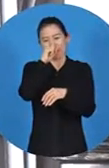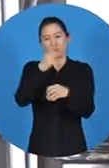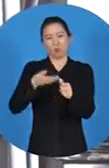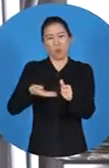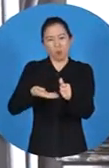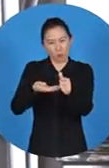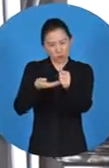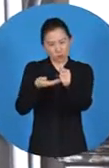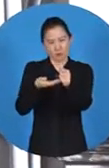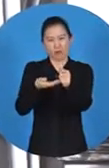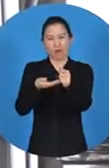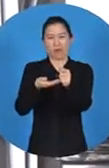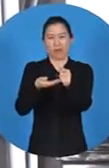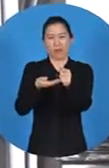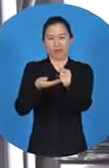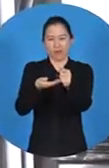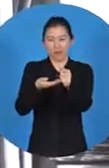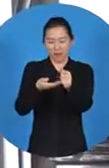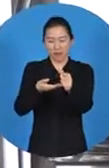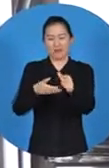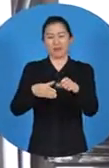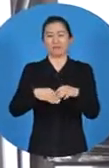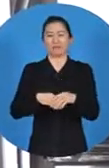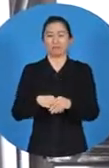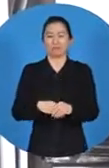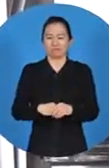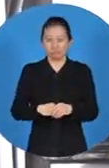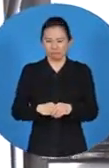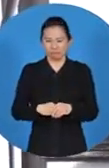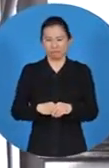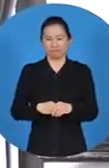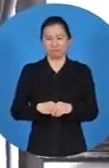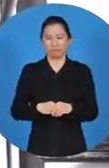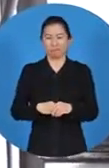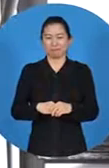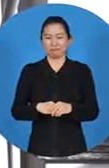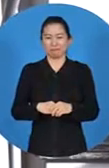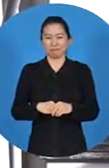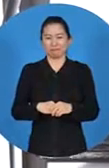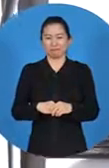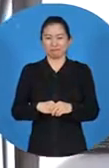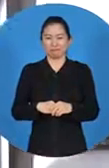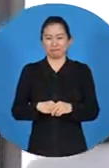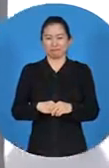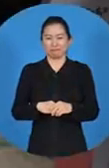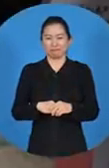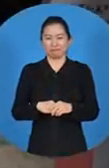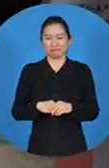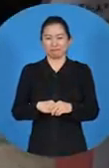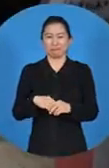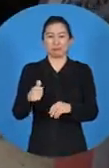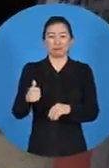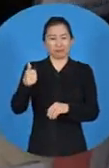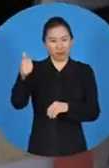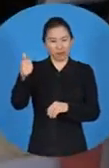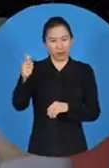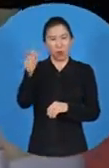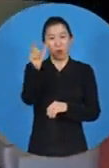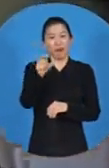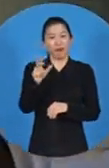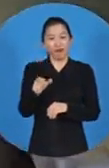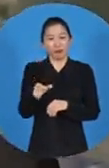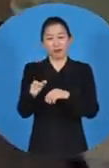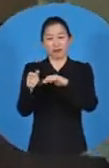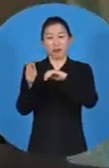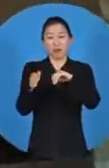の野菜なので、うん、あの皆さん食べてもらいたいなと思います。ハスネファームさん の、うん、あの野菜、はい、おすすめです。 お弁当の盛